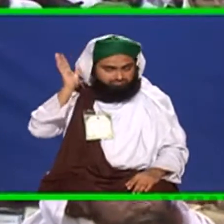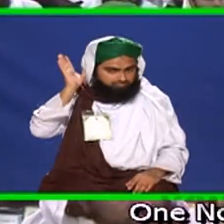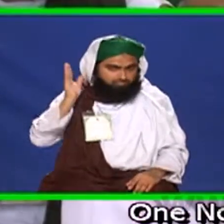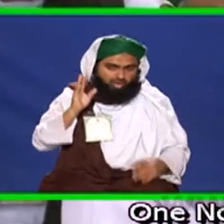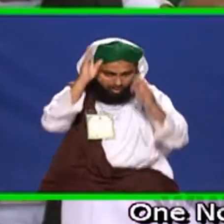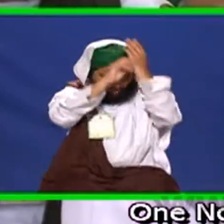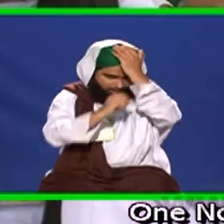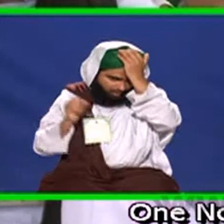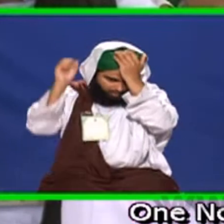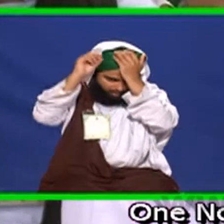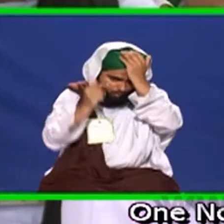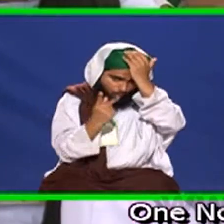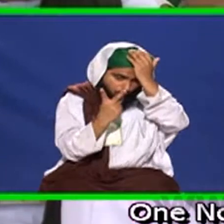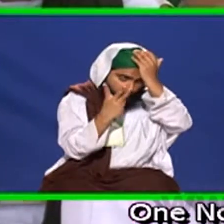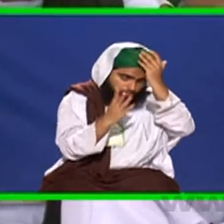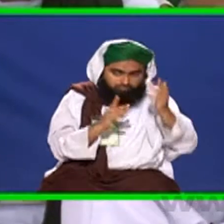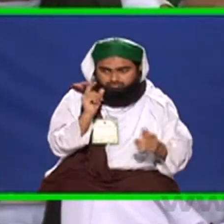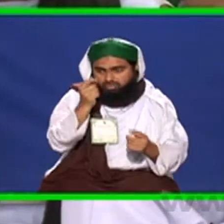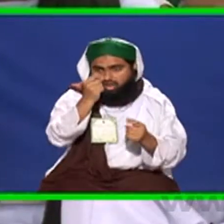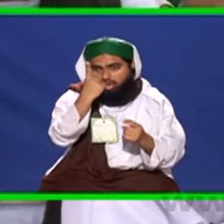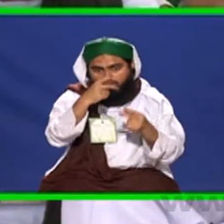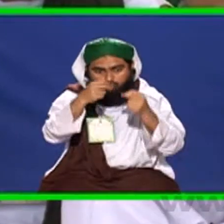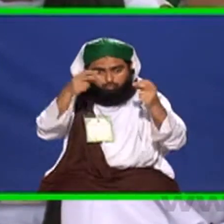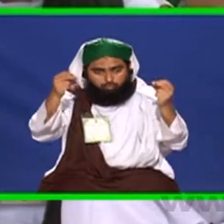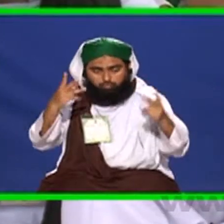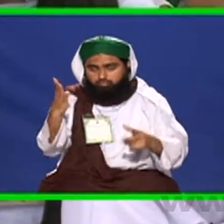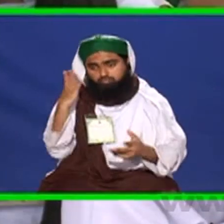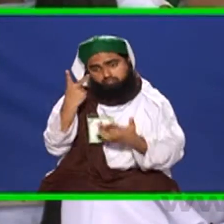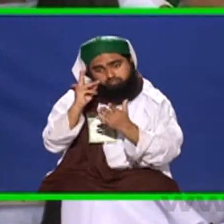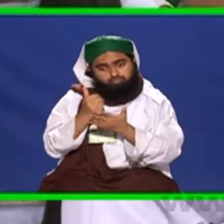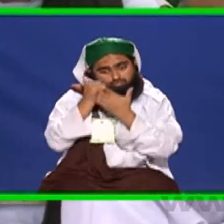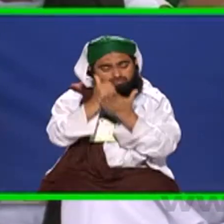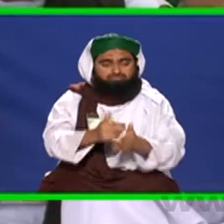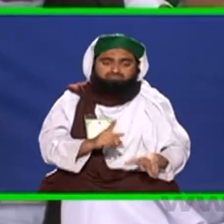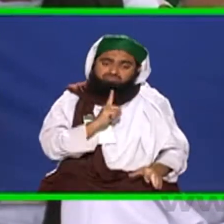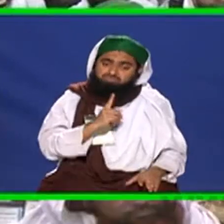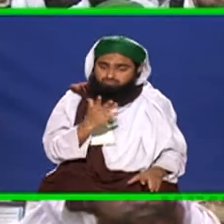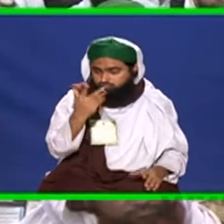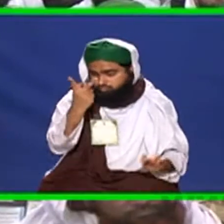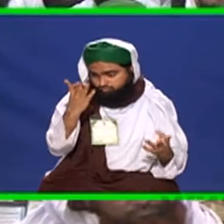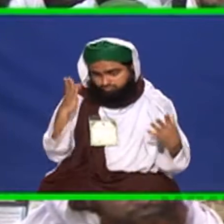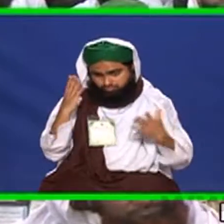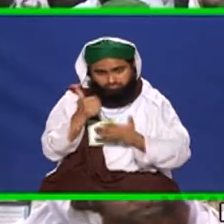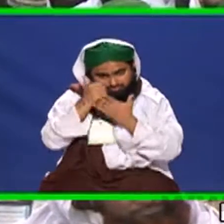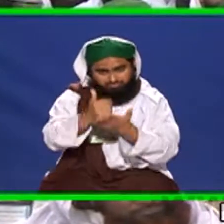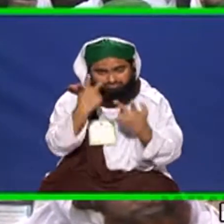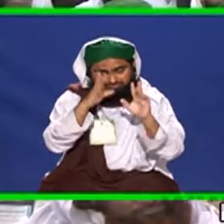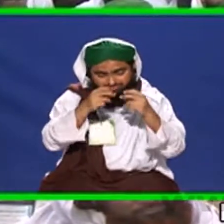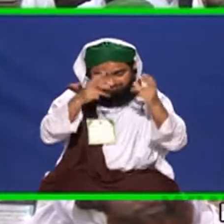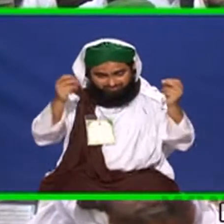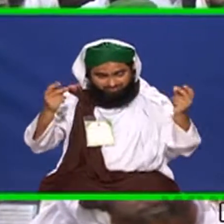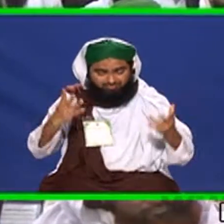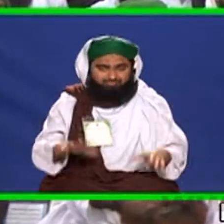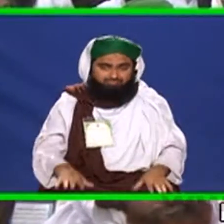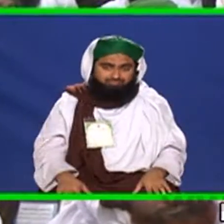है। एक एक एज पर क़यामत के दिन एक एक नूर मिलेगा, करोड़ों नूर इंशाअल्लाह आपके लिए क़यामत के दिन जमा हो जाएंगे। बार बार बांधते